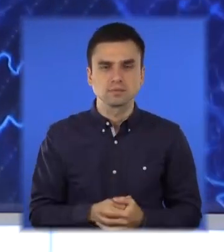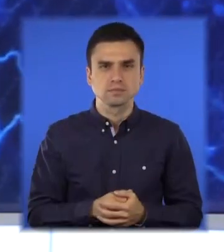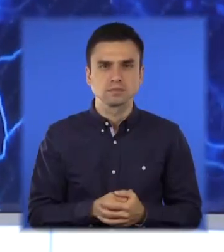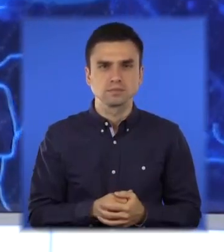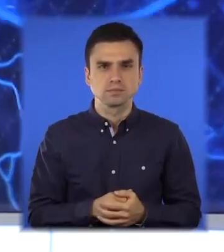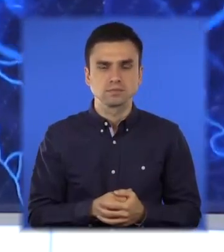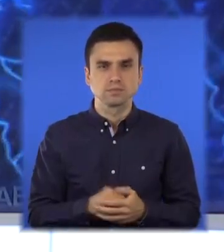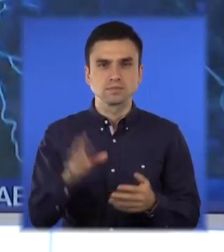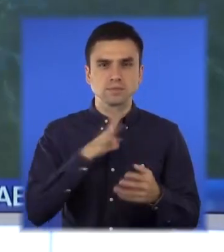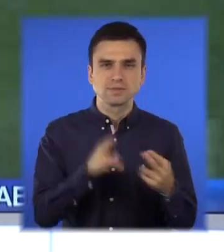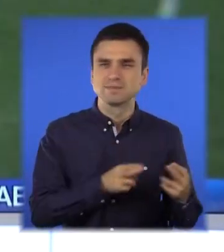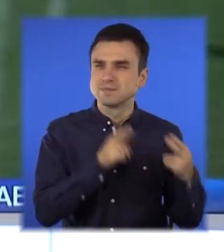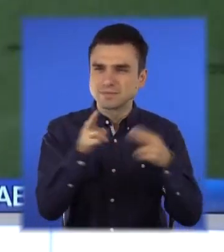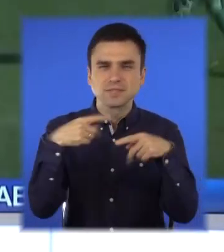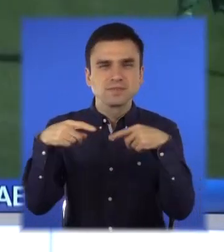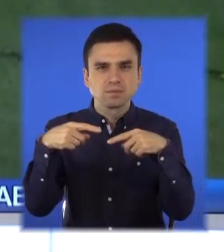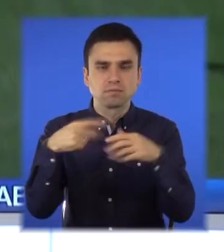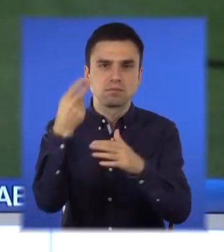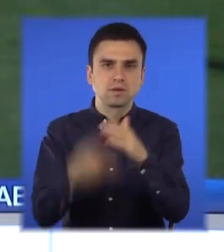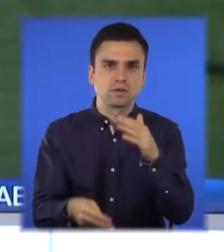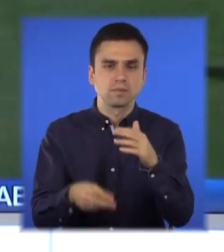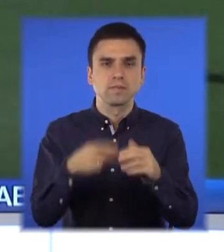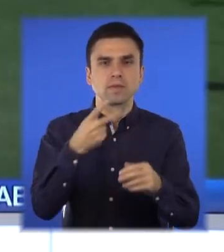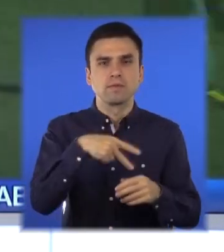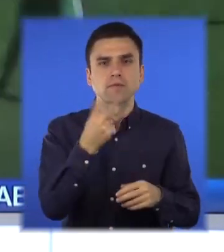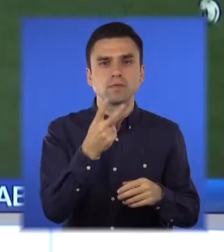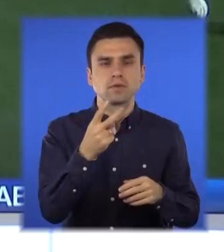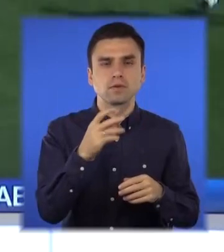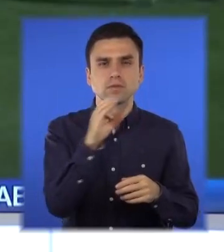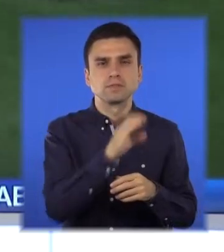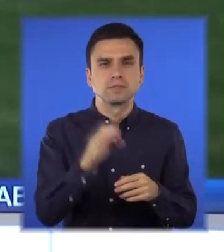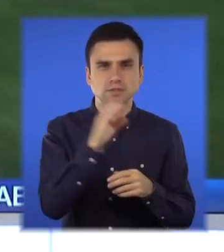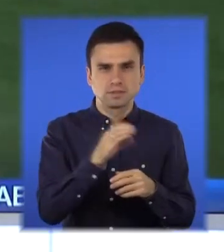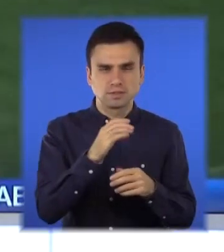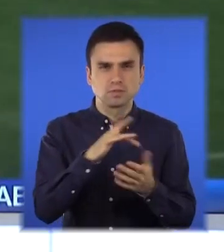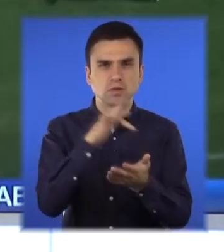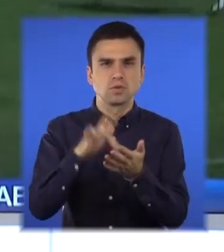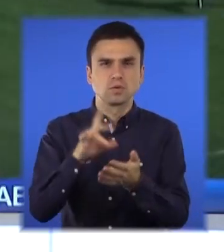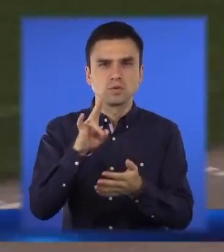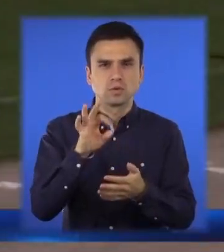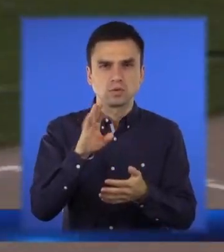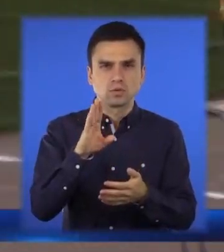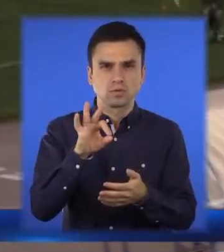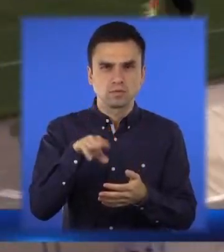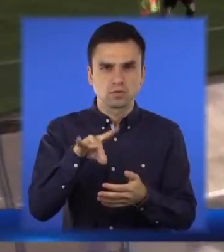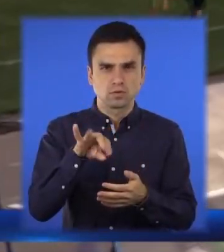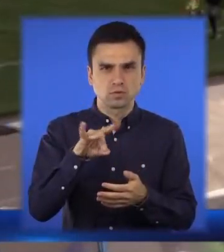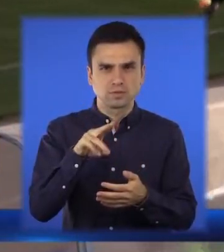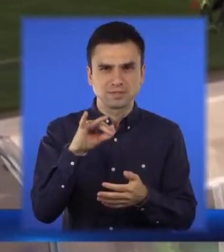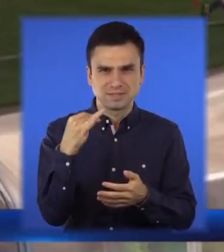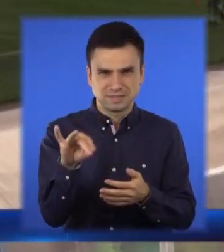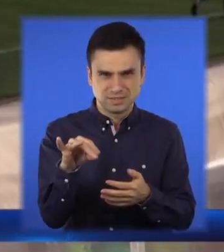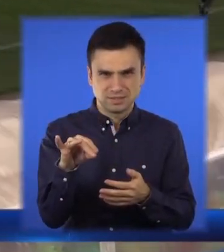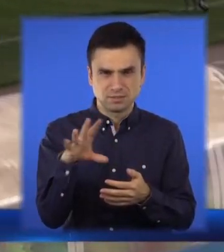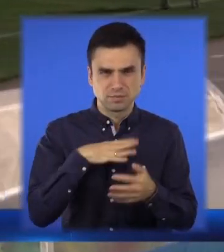Програли на виїзді. 22 вересня у Новотроїцькому відбувся 8-й тур чемпіонату України серед аматорів. На полі